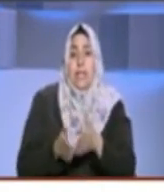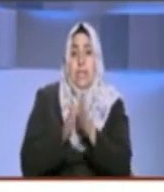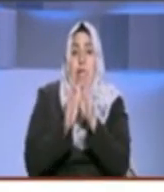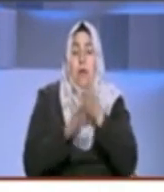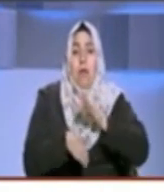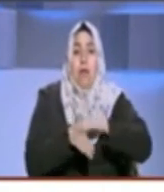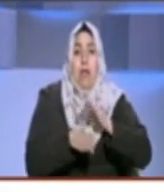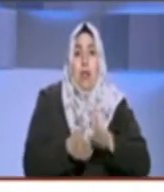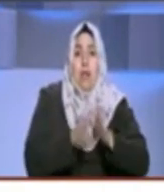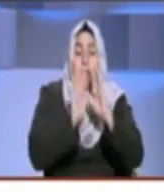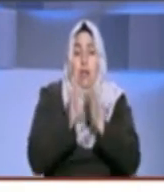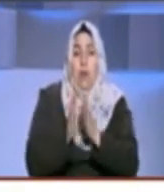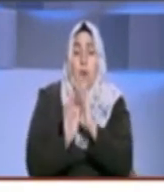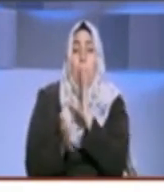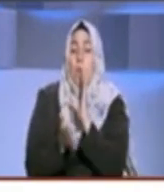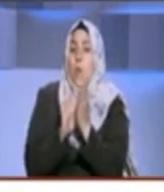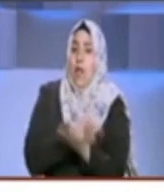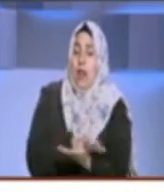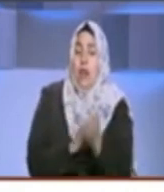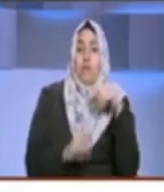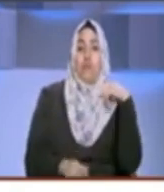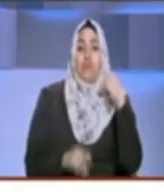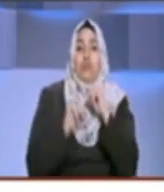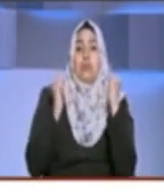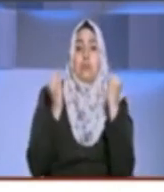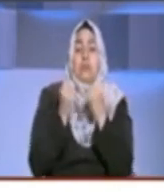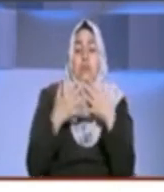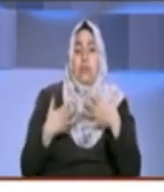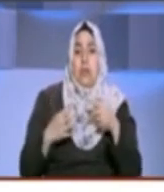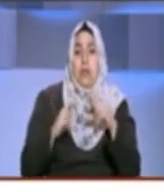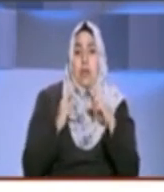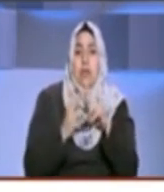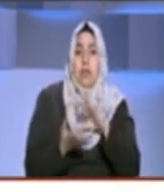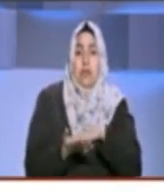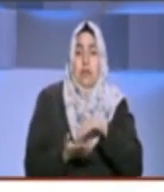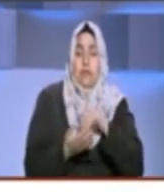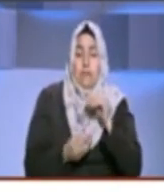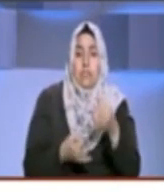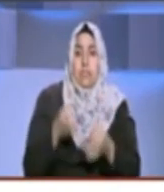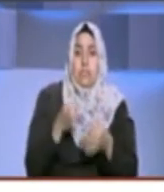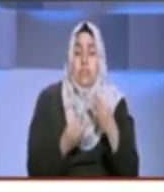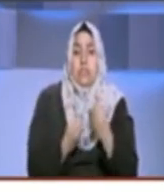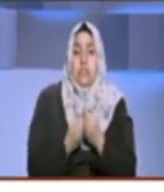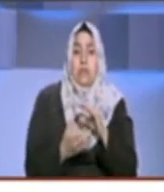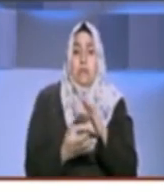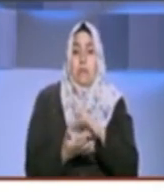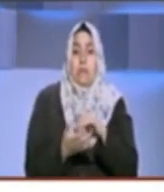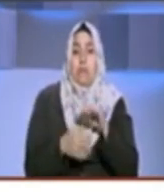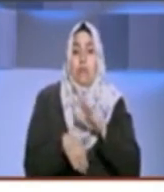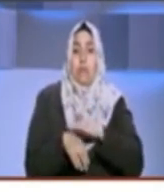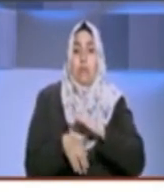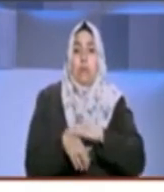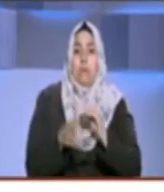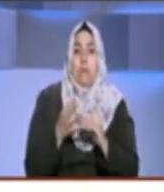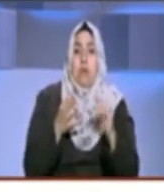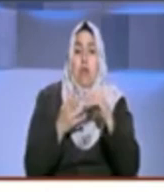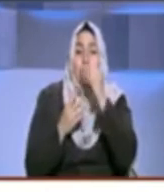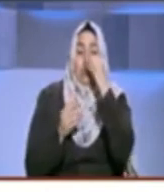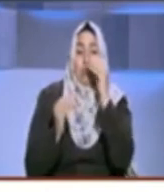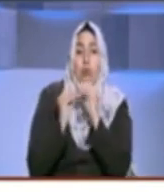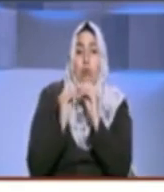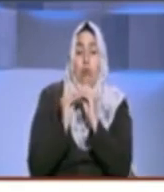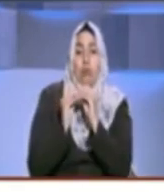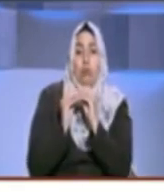قطاع صحي في كل دوله، ولا منظمه الصحه العالميه لها على الاقل استيفاءات في حدود دنيا من المعايير المتطلبه لمرحله التعايش؟